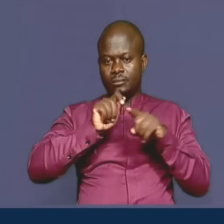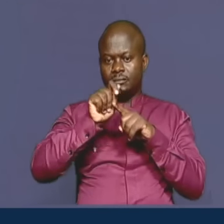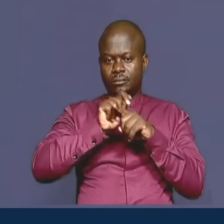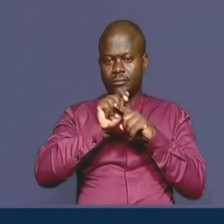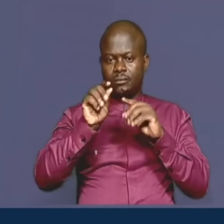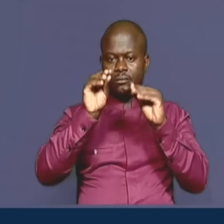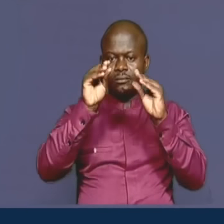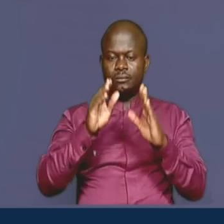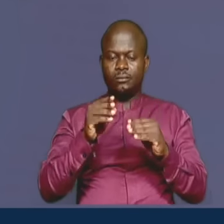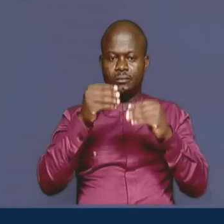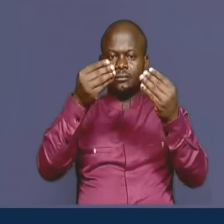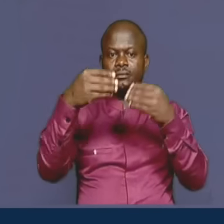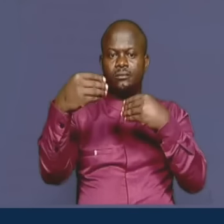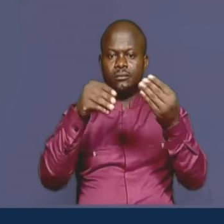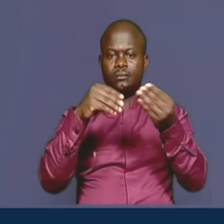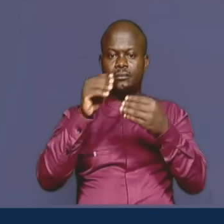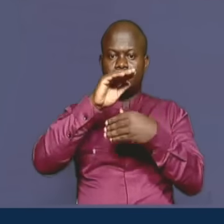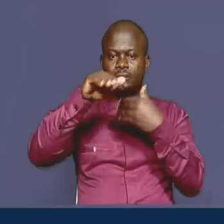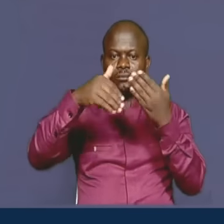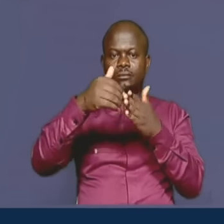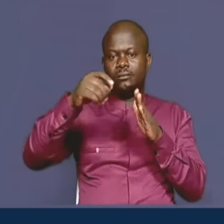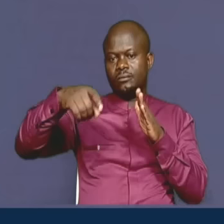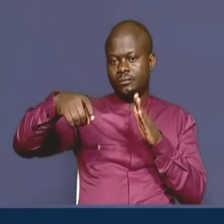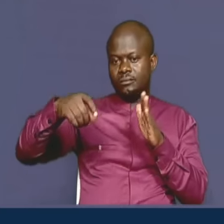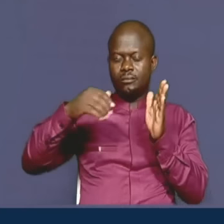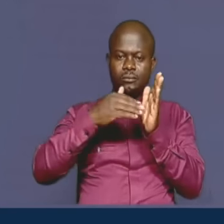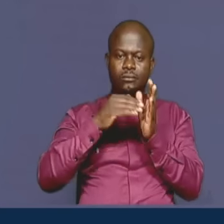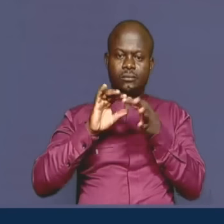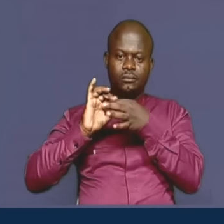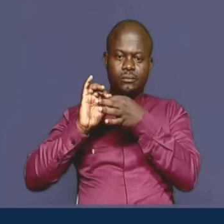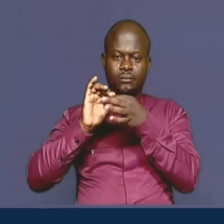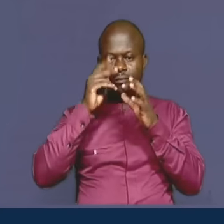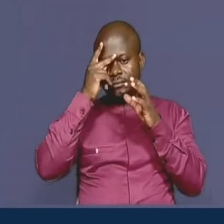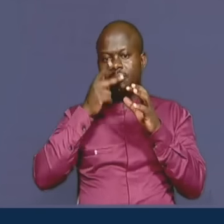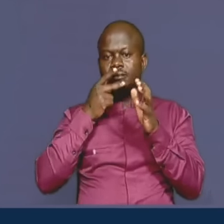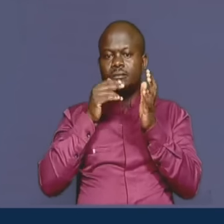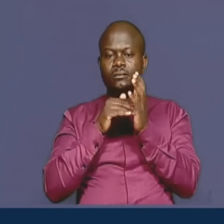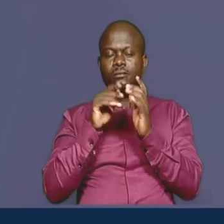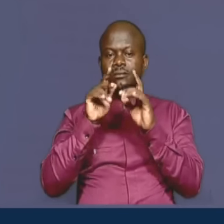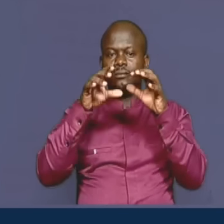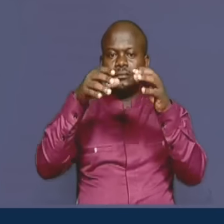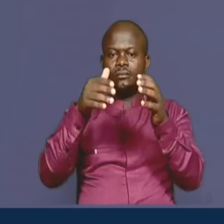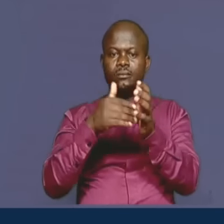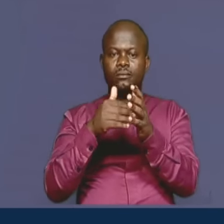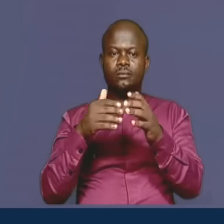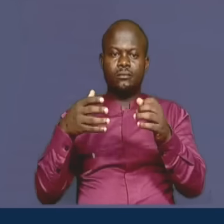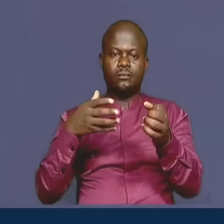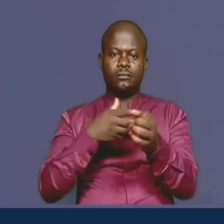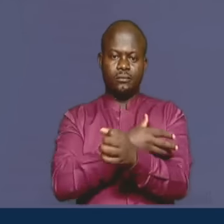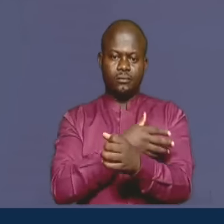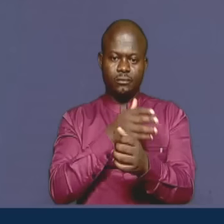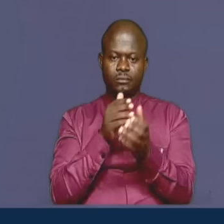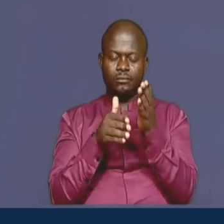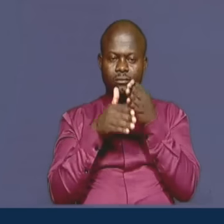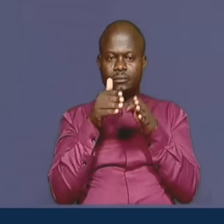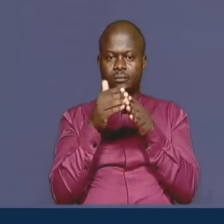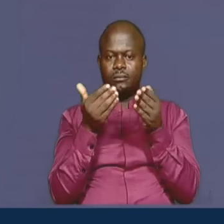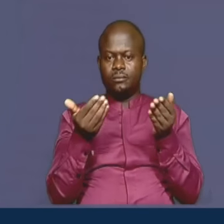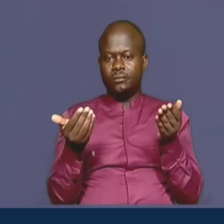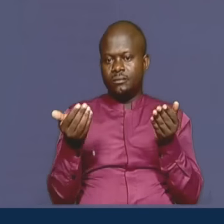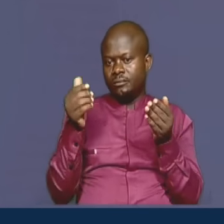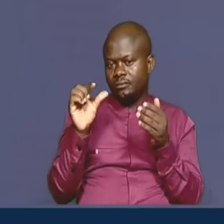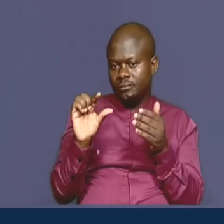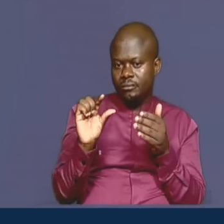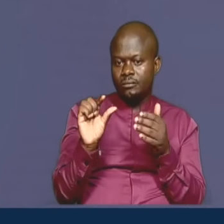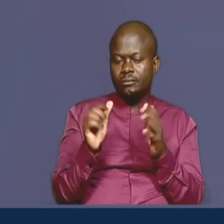abarimu gutanga ibikoresho byose nkenerwa ubufatanye n'ababyeyi na sosiyete n'ubushobozi bwo kubaka umwana akiri muto za